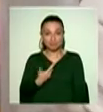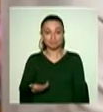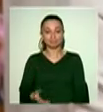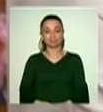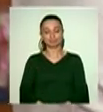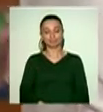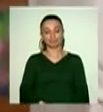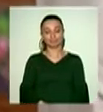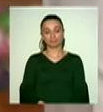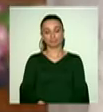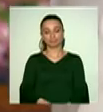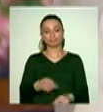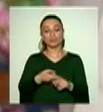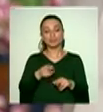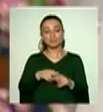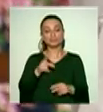გავ? აა, მე?